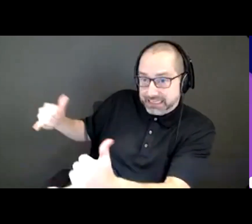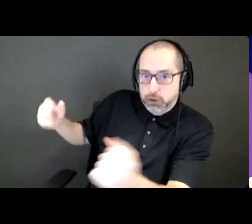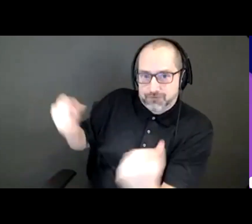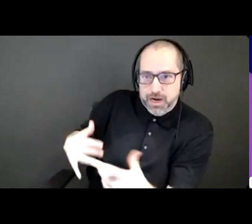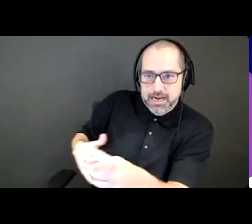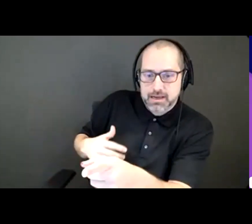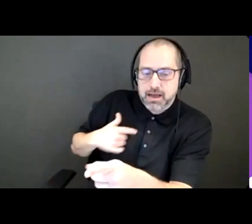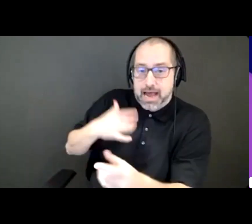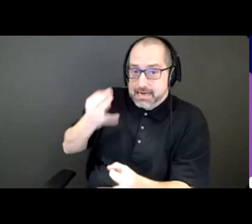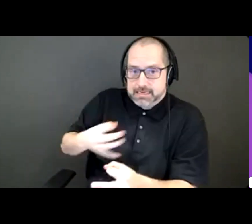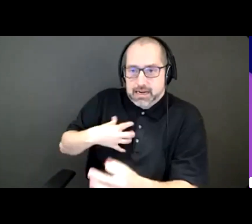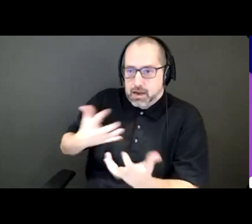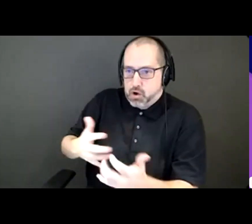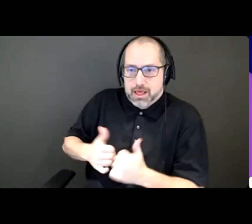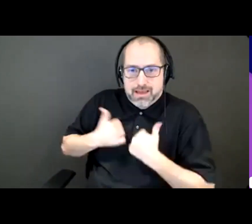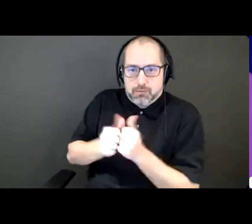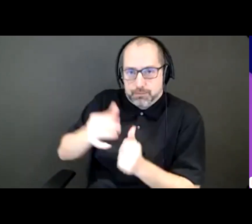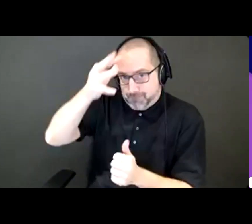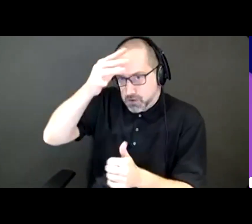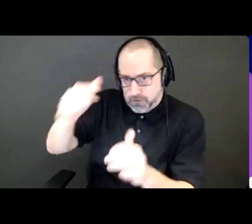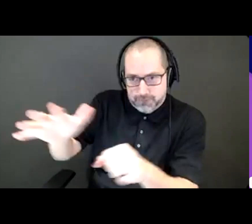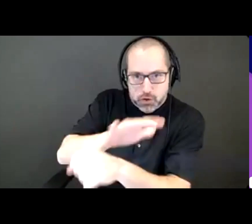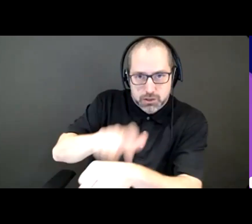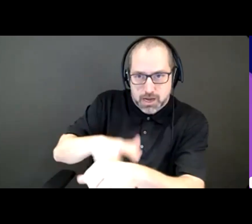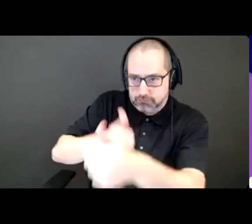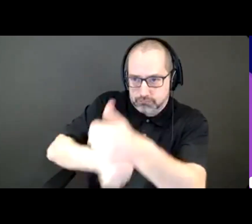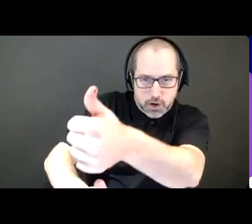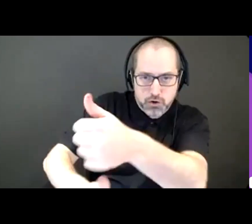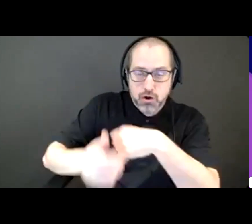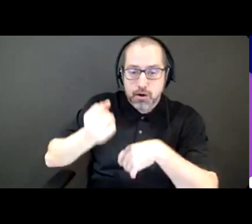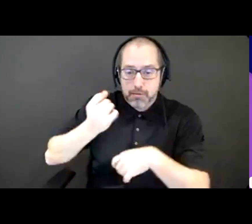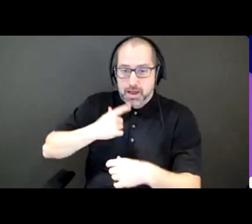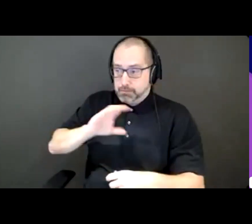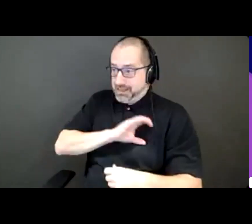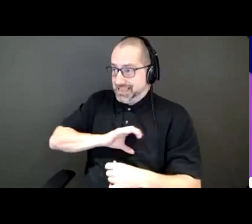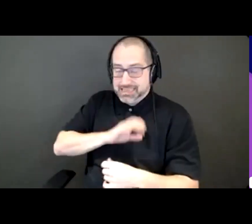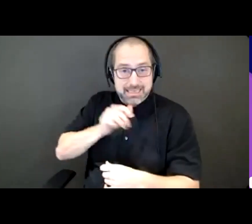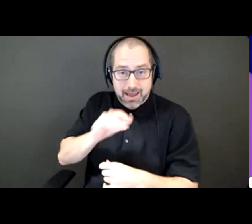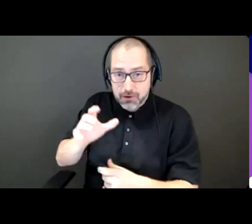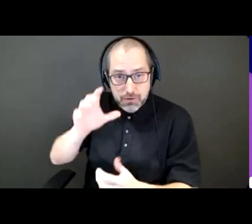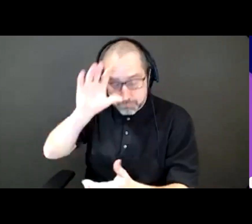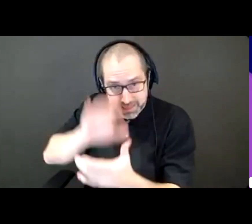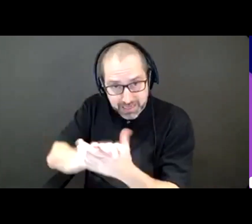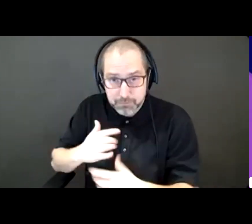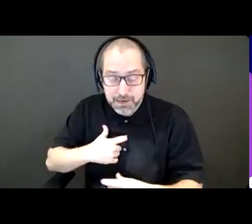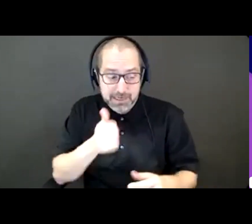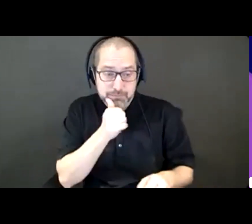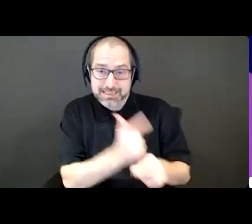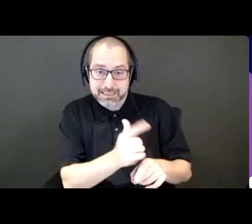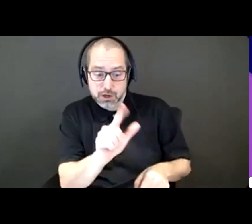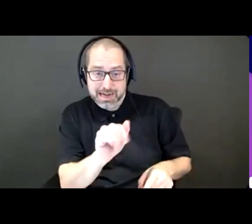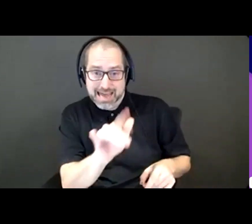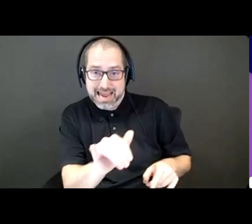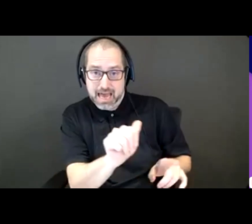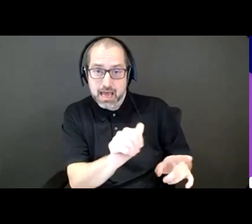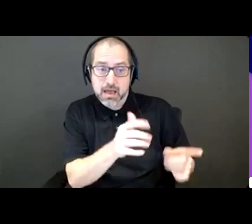moi j'ai décidé que je voulais vivre avec mon père à temps plein mais la police ne me croit ne me croyait pas parce que ma